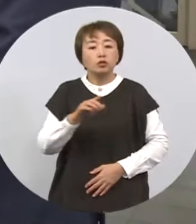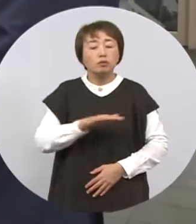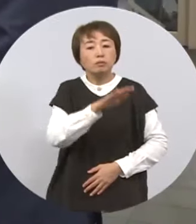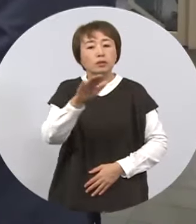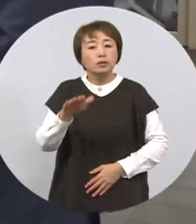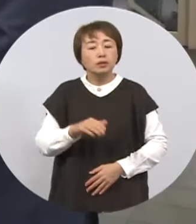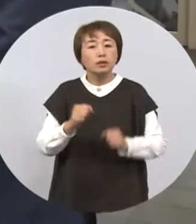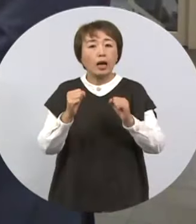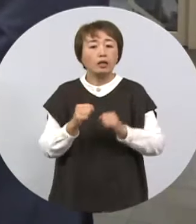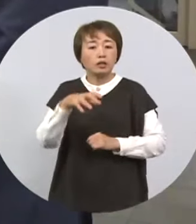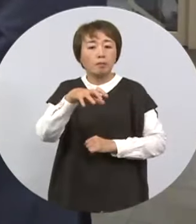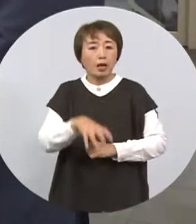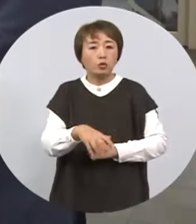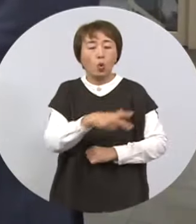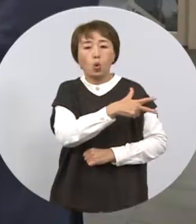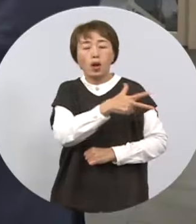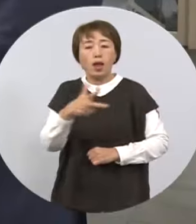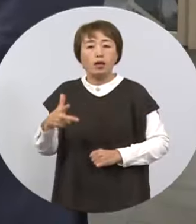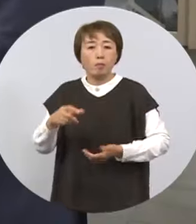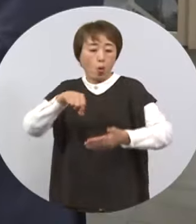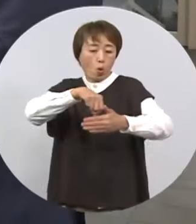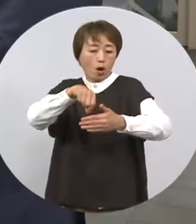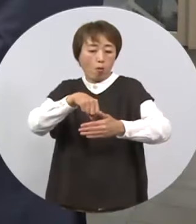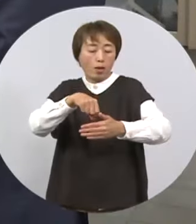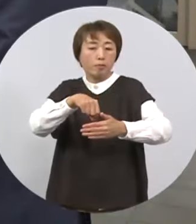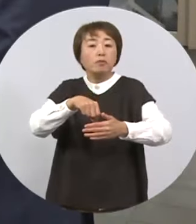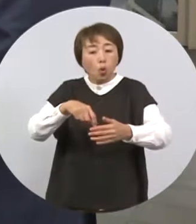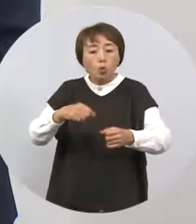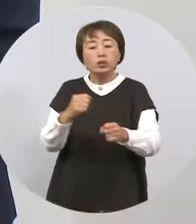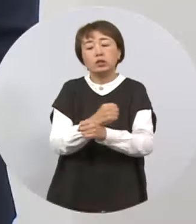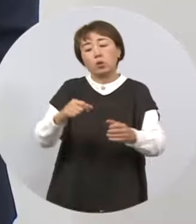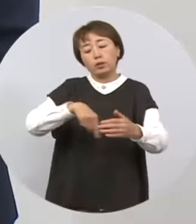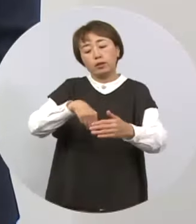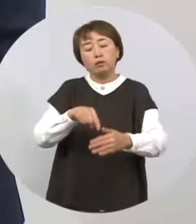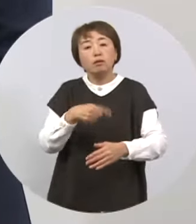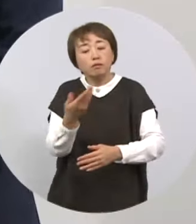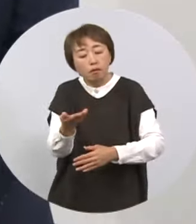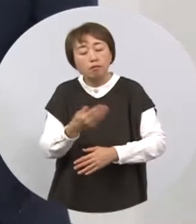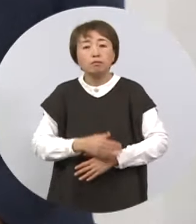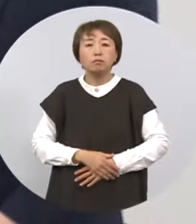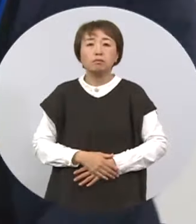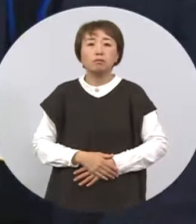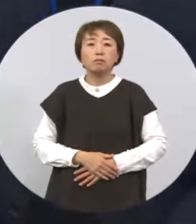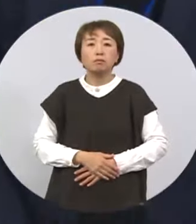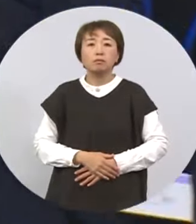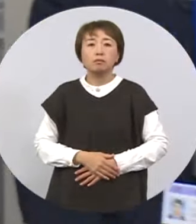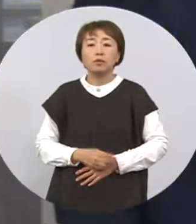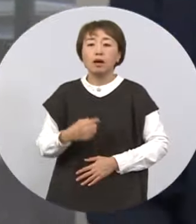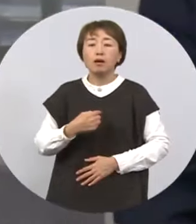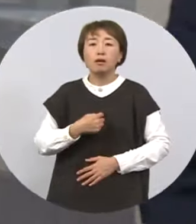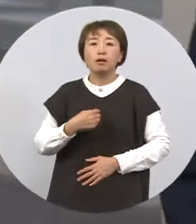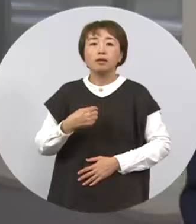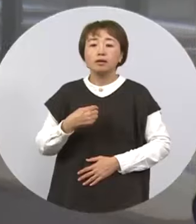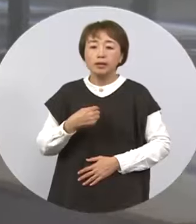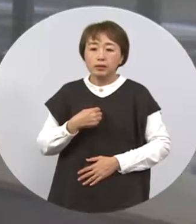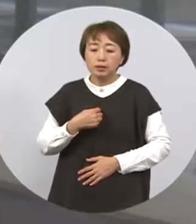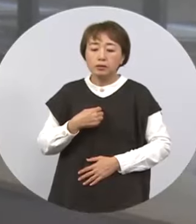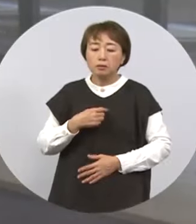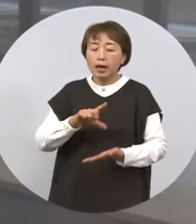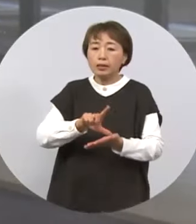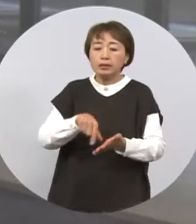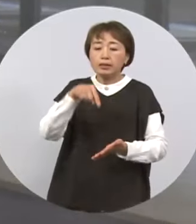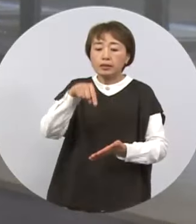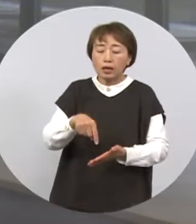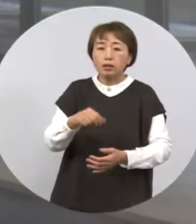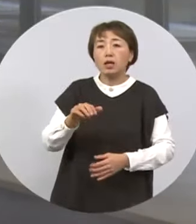レインボーカフェというのはどういった事業を行っているんでしょうか？ はい、私は地域で子どもの居場所をやってるんです